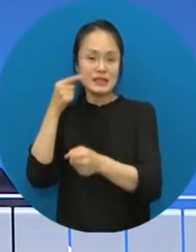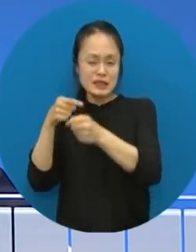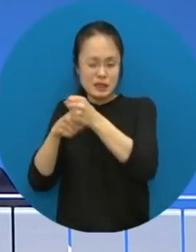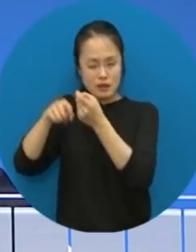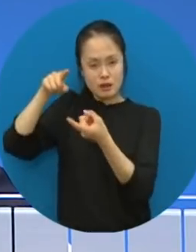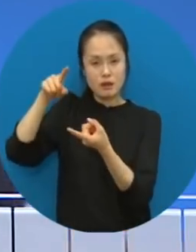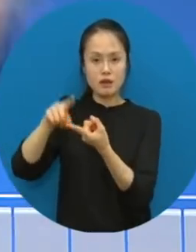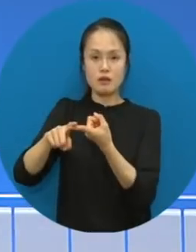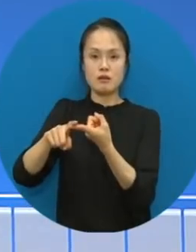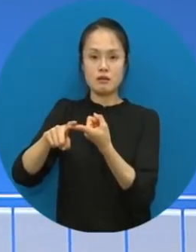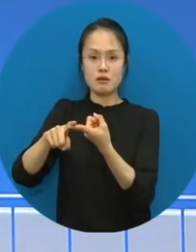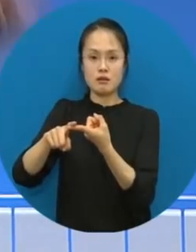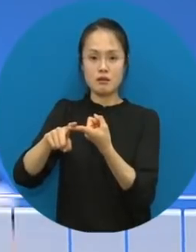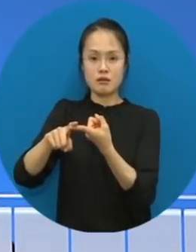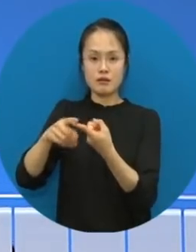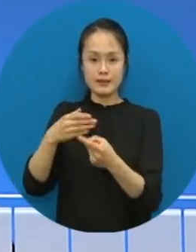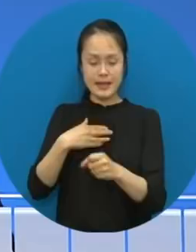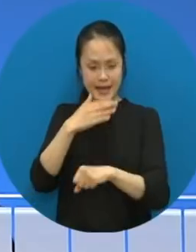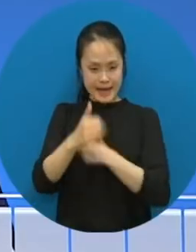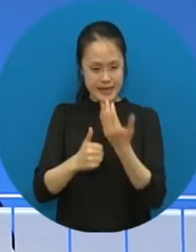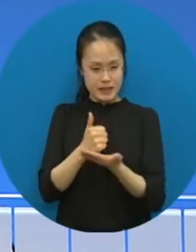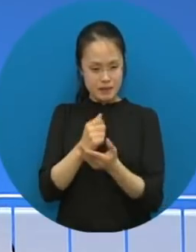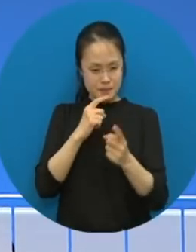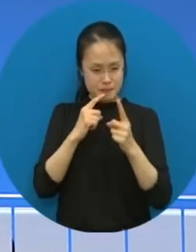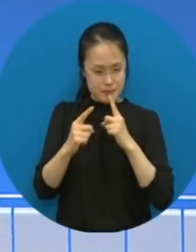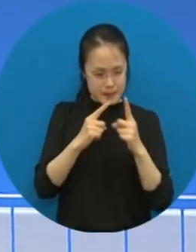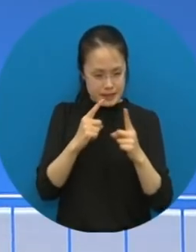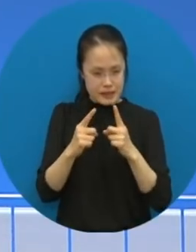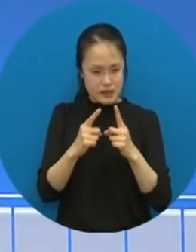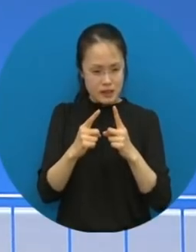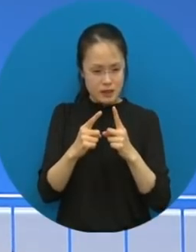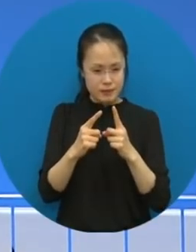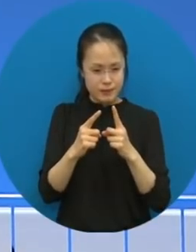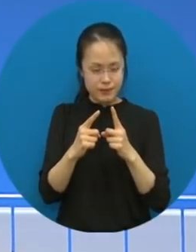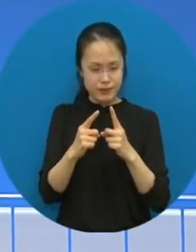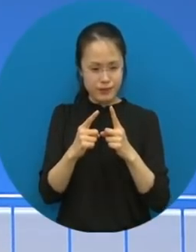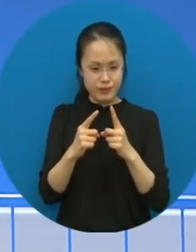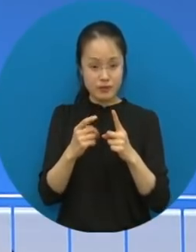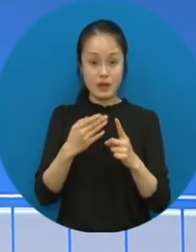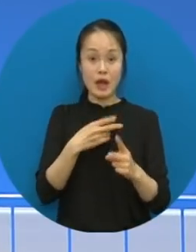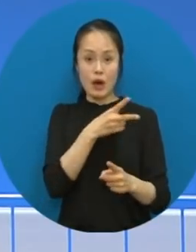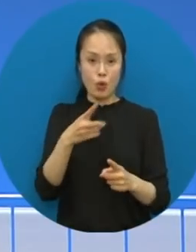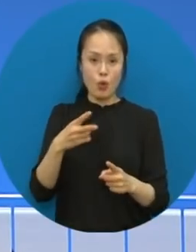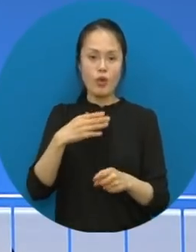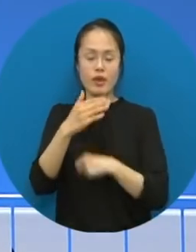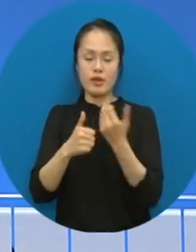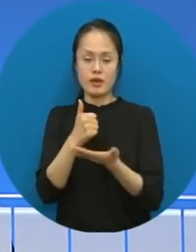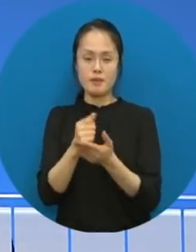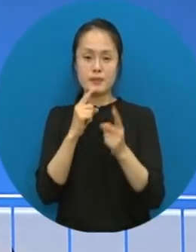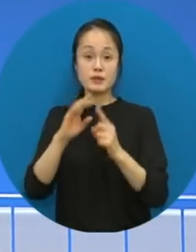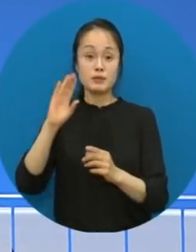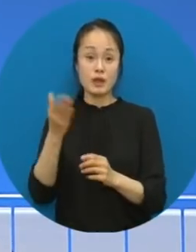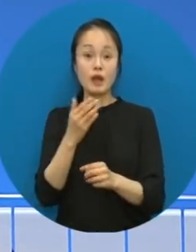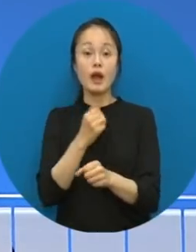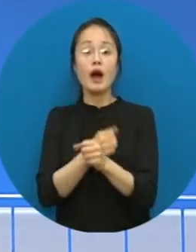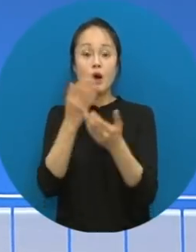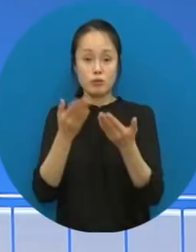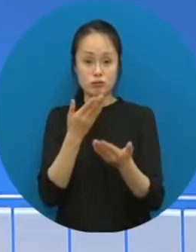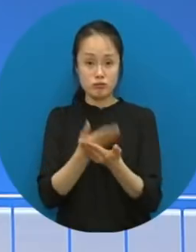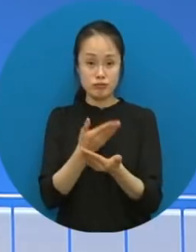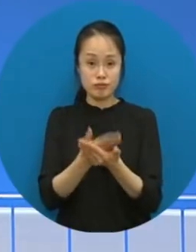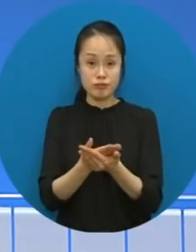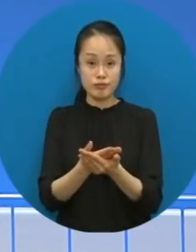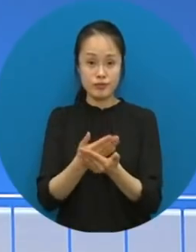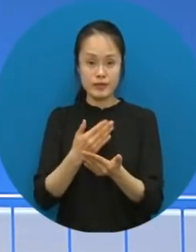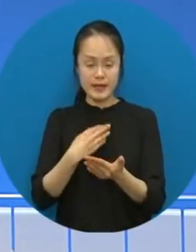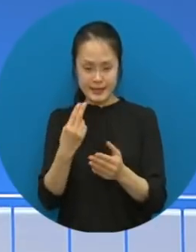나를 하나님의 말씀을 듣는 자가 아니라 말씀이 되게 하여 주시옵소서. 내가 살아있는 예수 그리스도의 살을